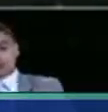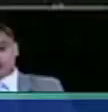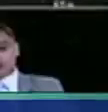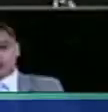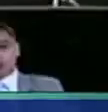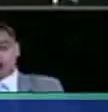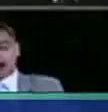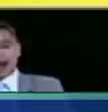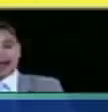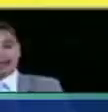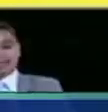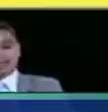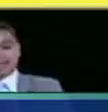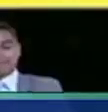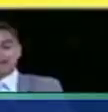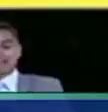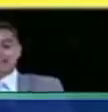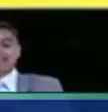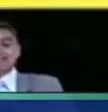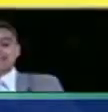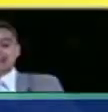إن إحنا